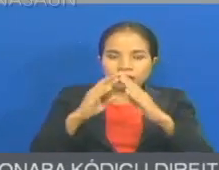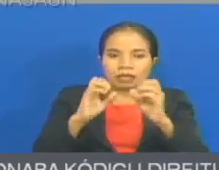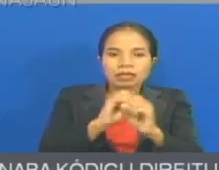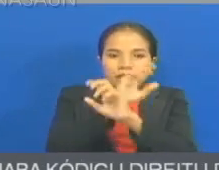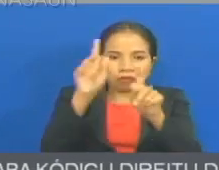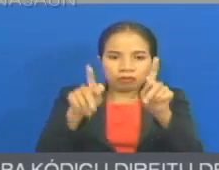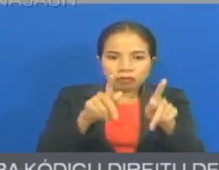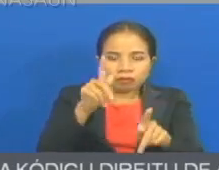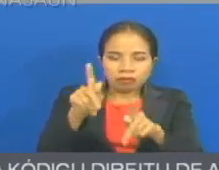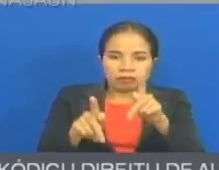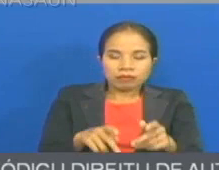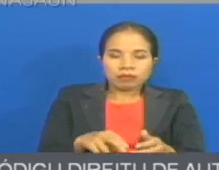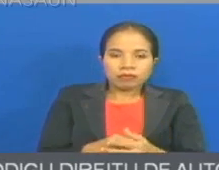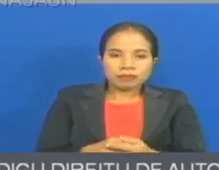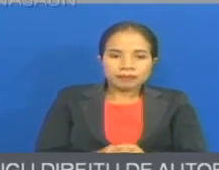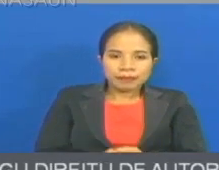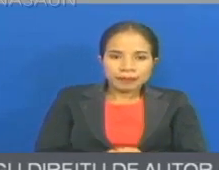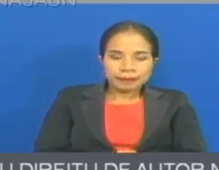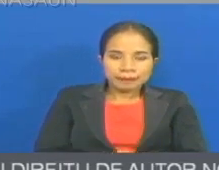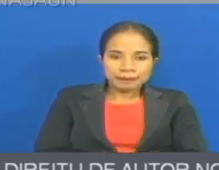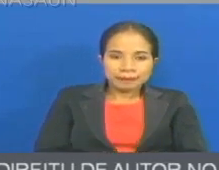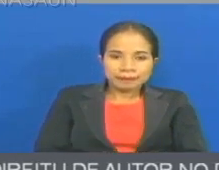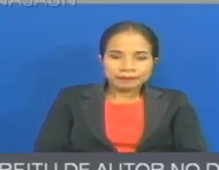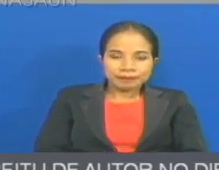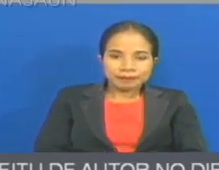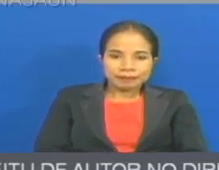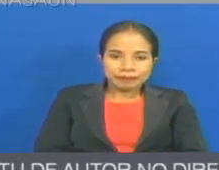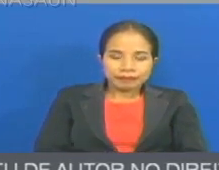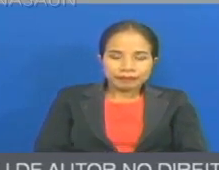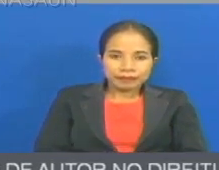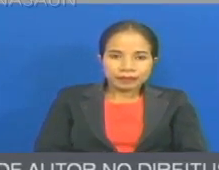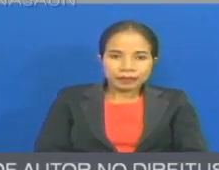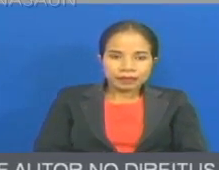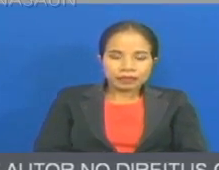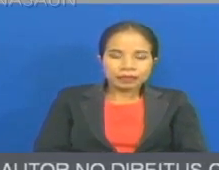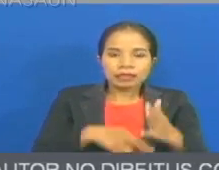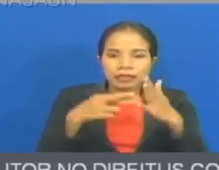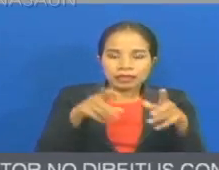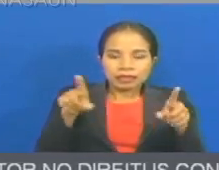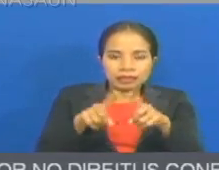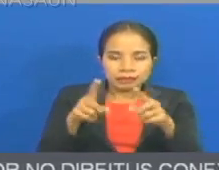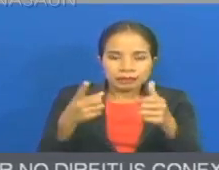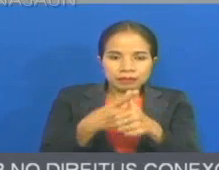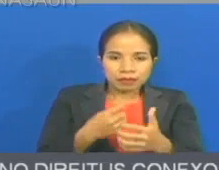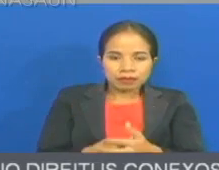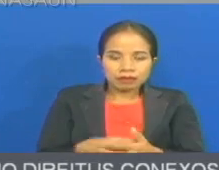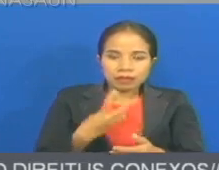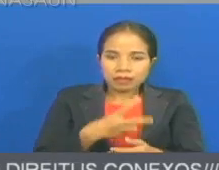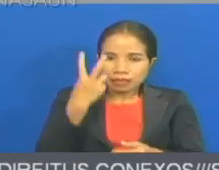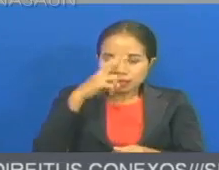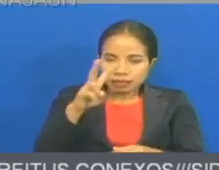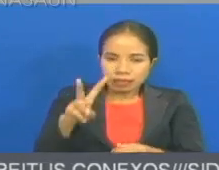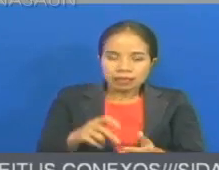ba uka umana roma bapu kriteria sih sih atau hetan ini kriteria maksudnya termiru itare statutu